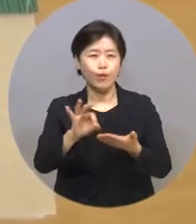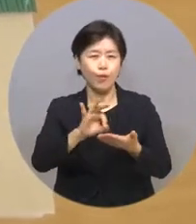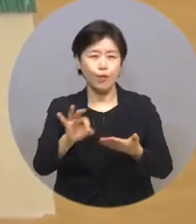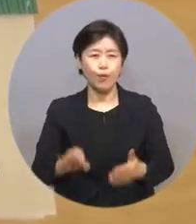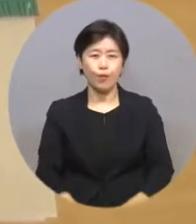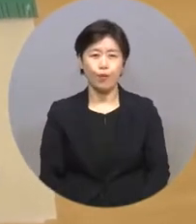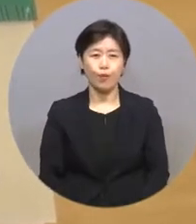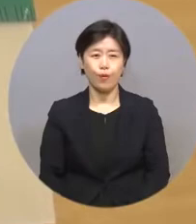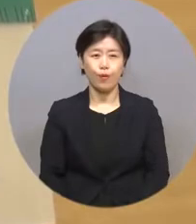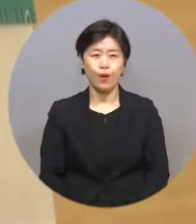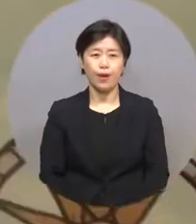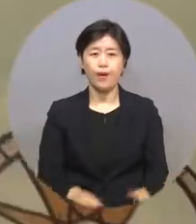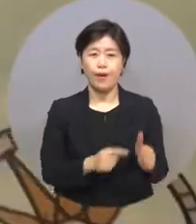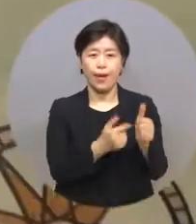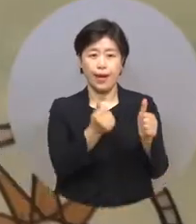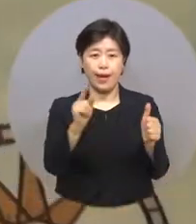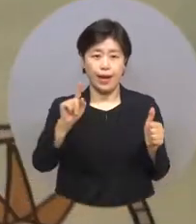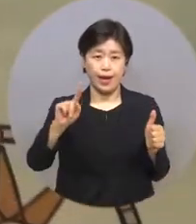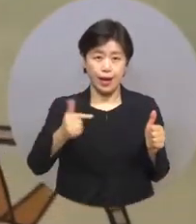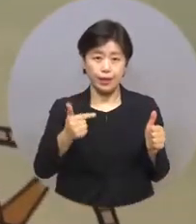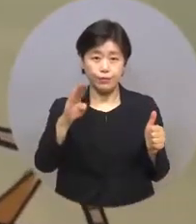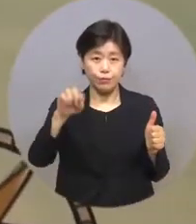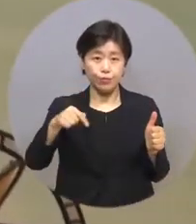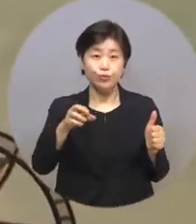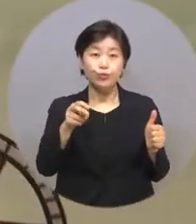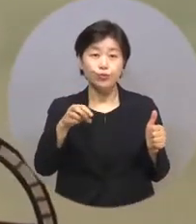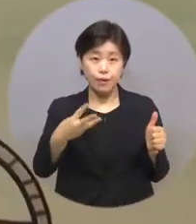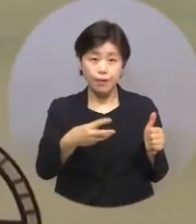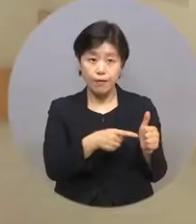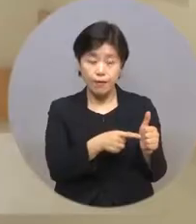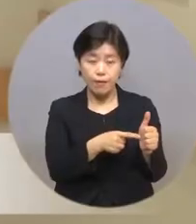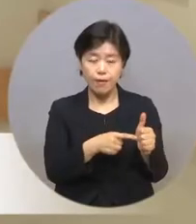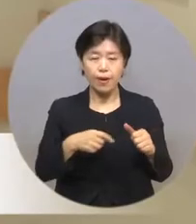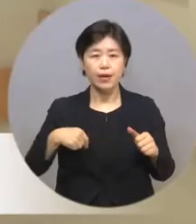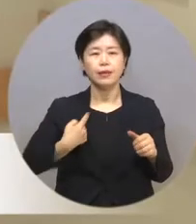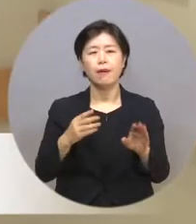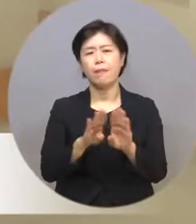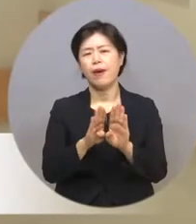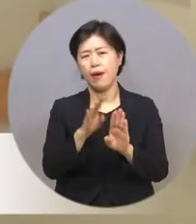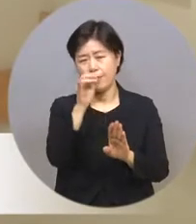주인공 한별 작가는 자폐장의 미술가입니다